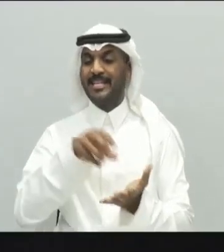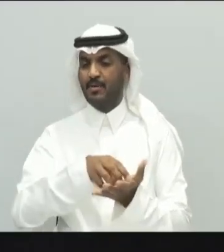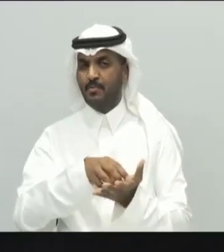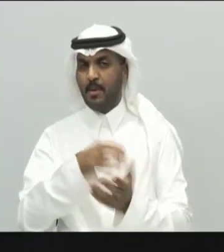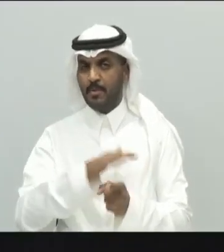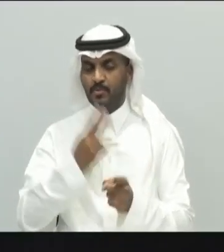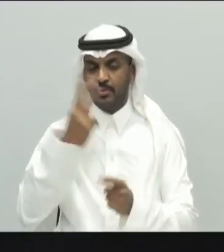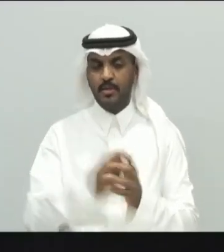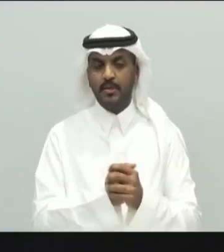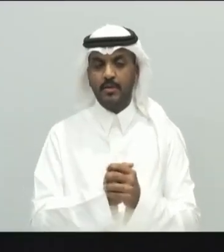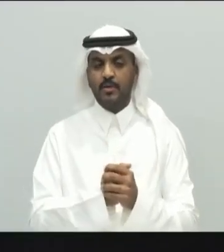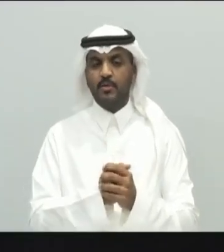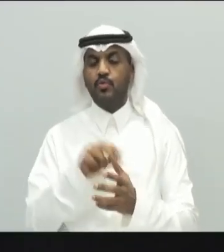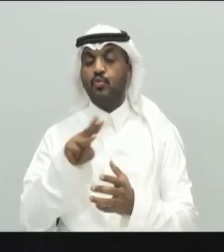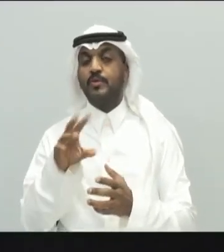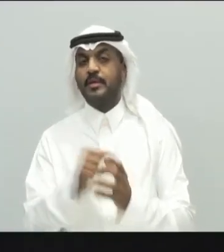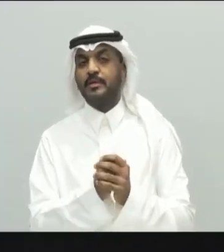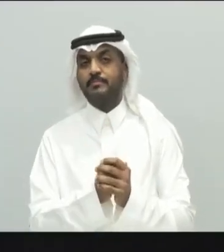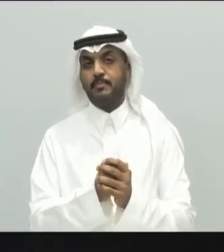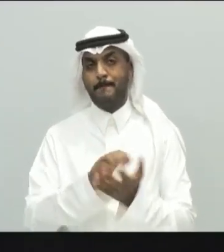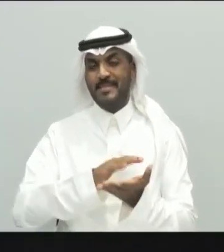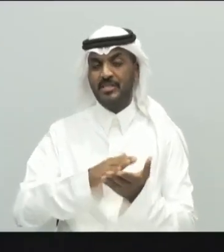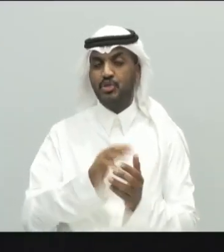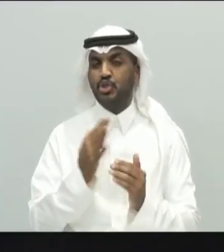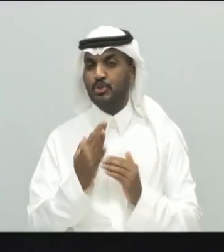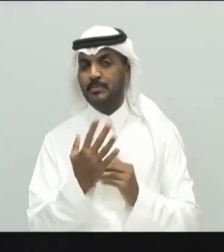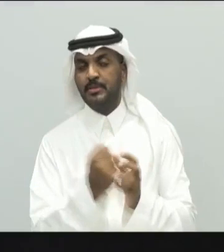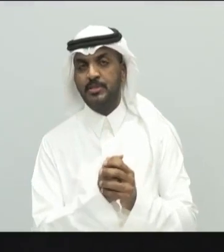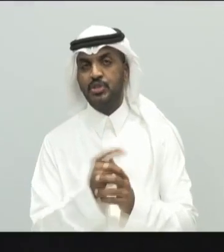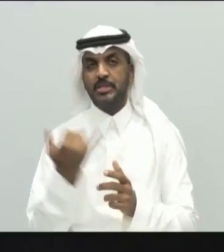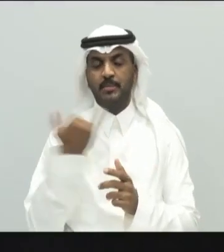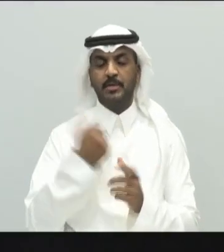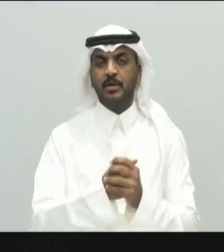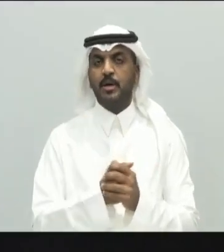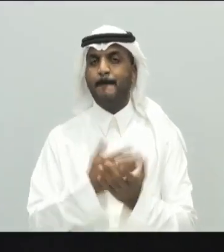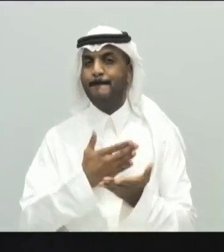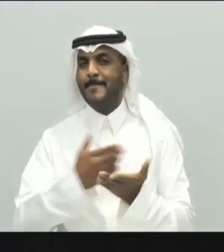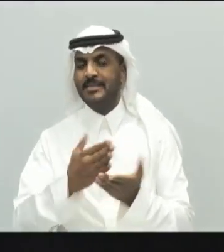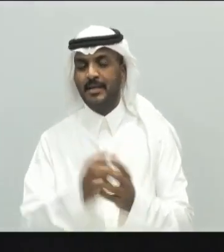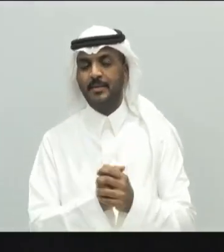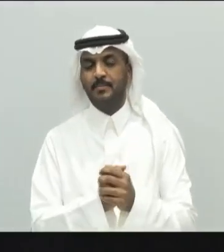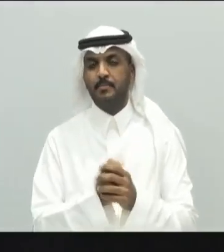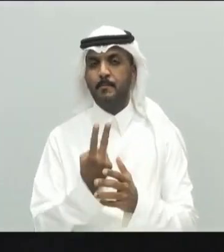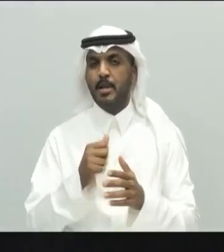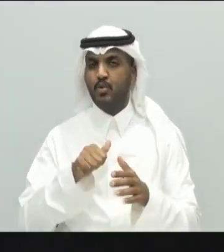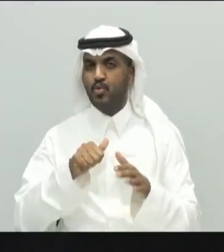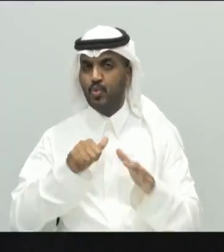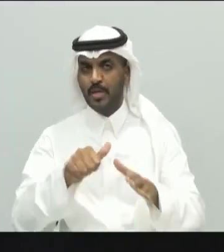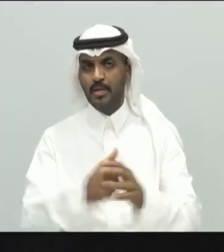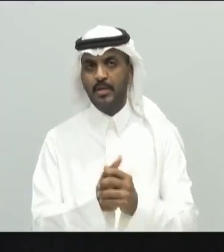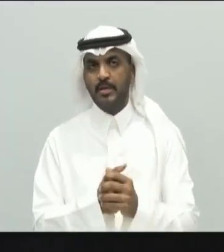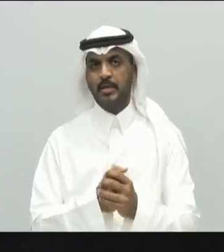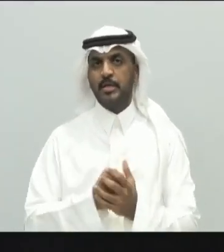السعوديه ثلثي مساحه شبه الجزيره العربيه وتبلغ مساحتها مليوني